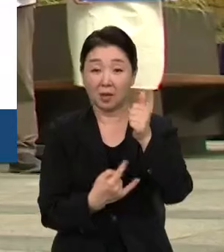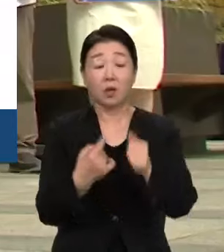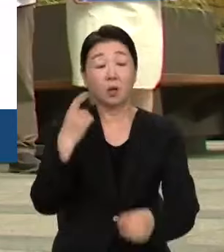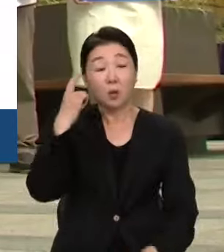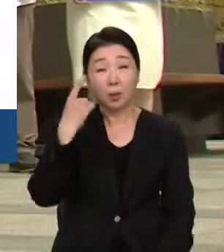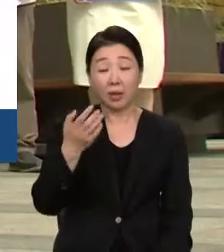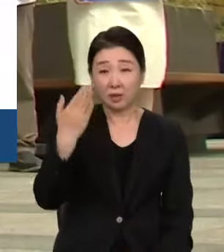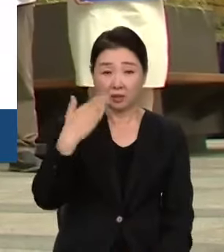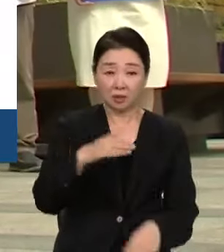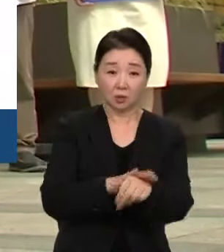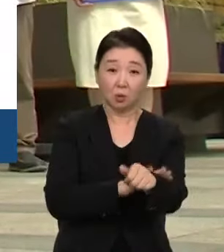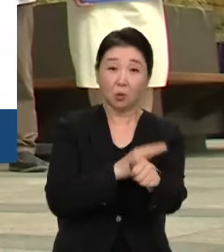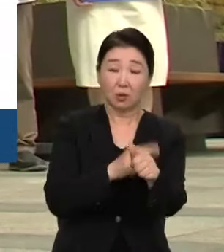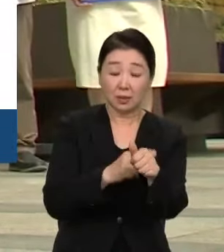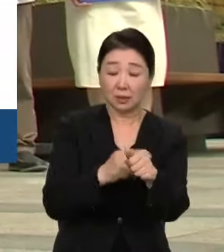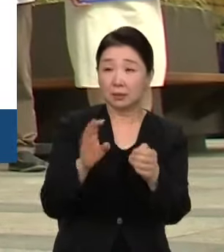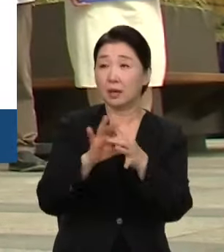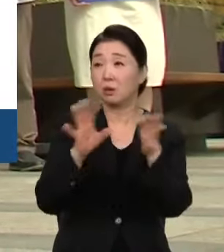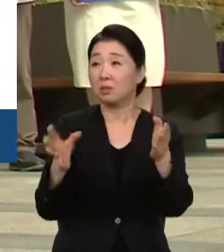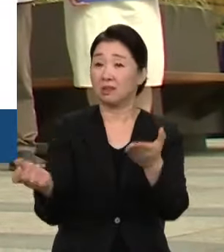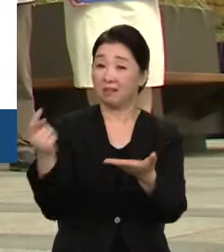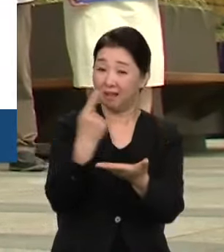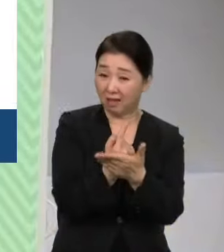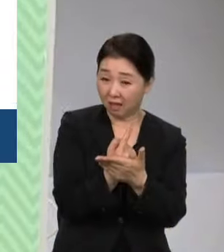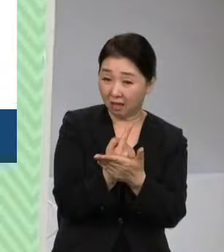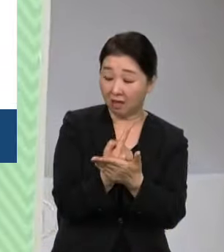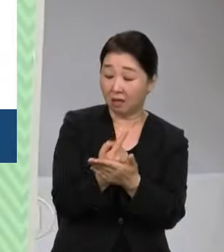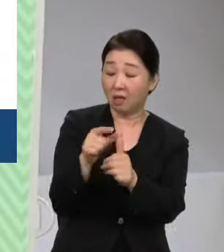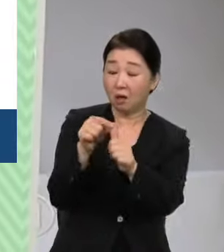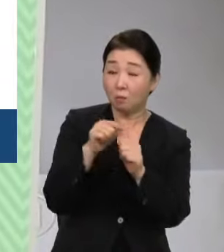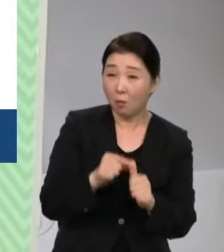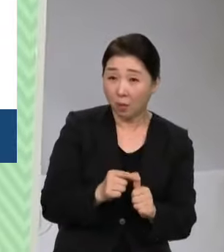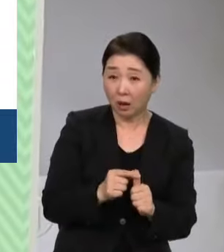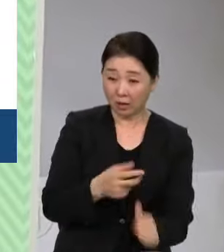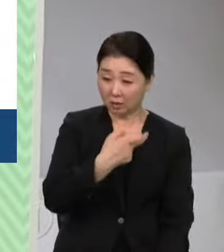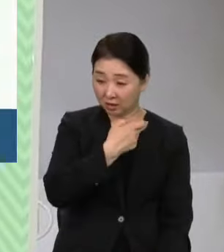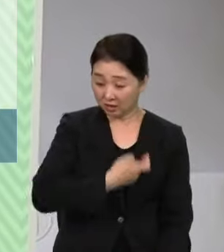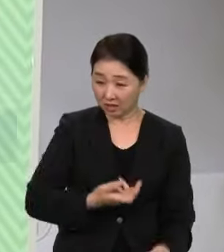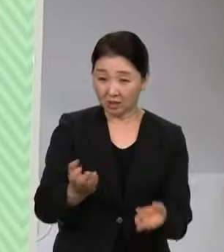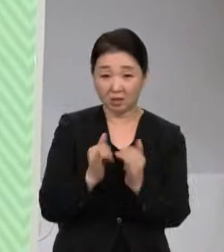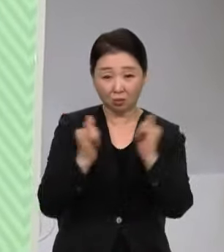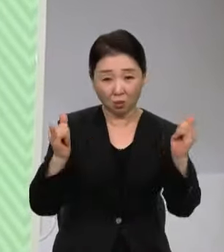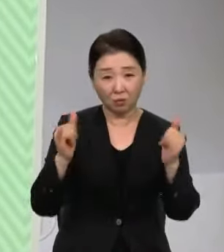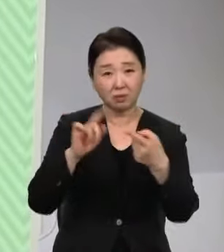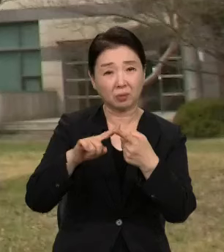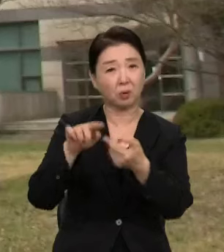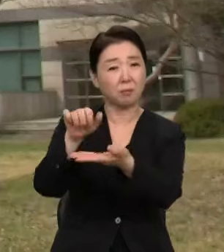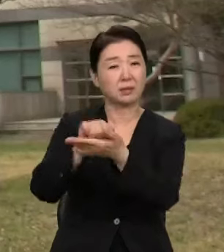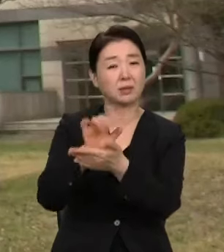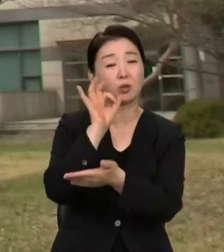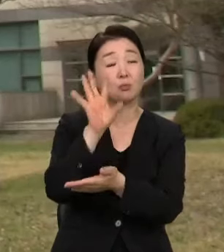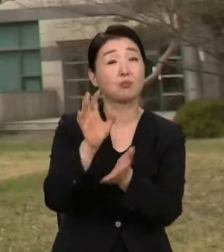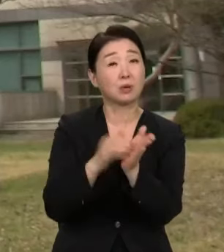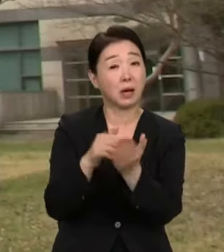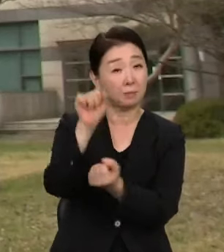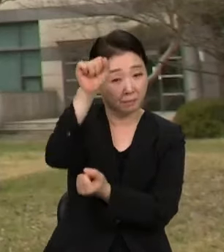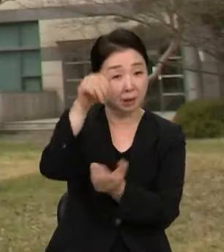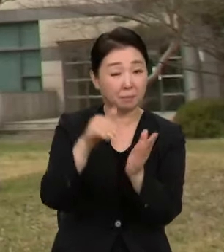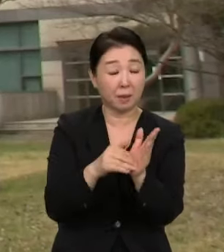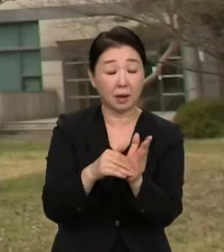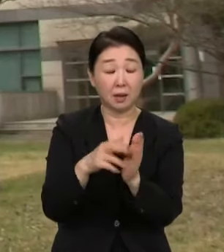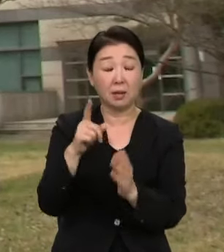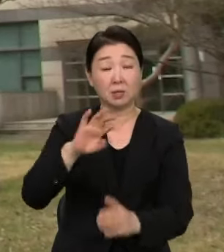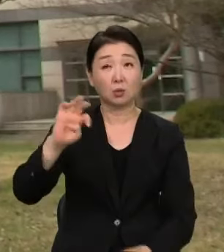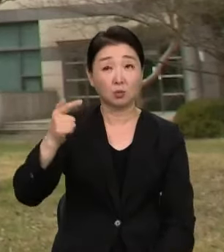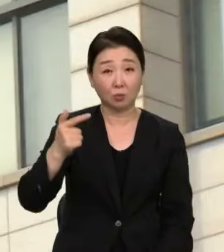자리를 전혀 상관없는 이들로 채용한다면 제자와 동료로 받아들일 수 없다는 성명을 내놨고 성균관대 의대